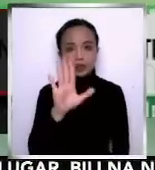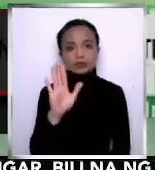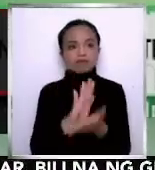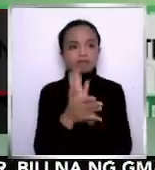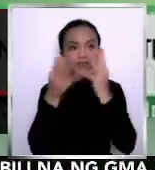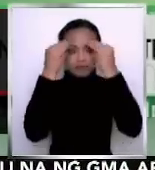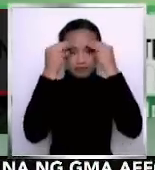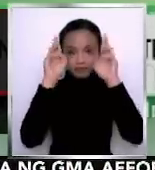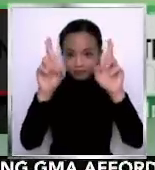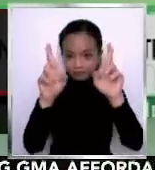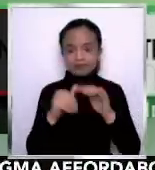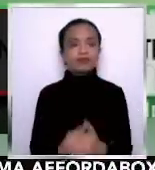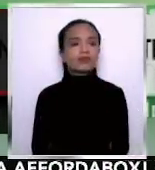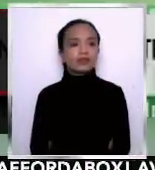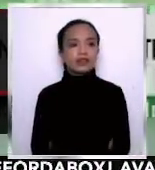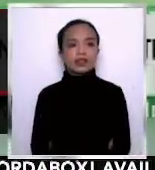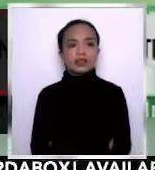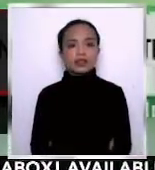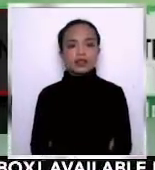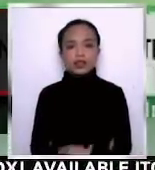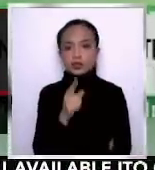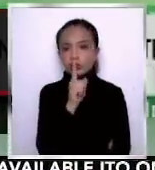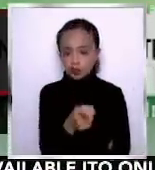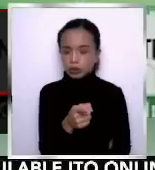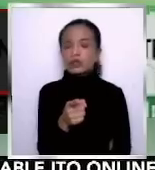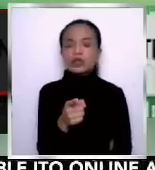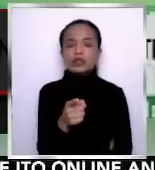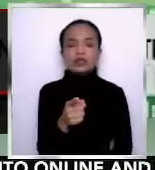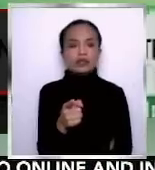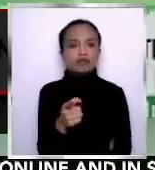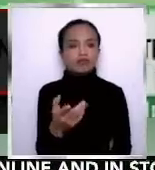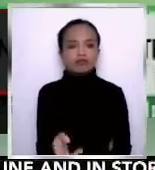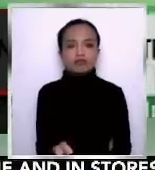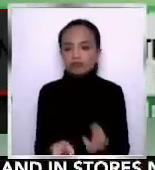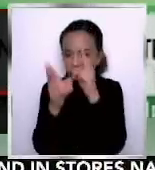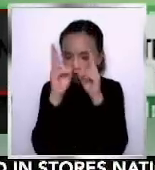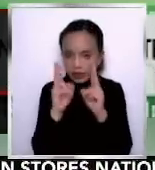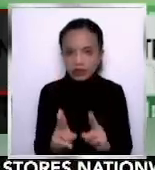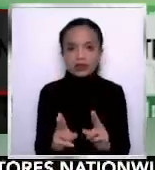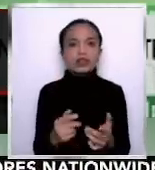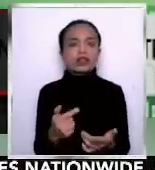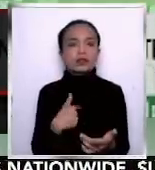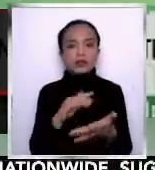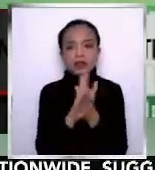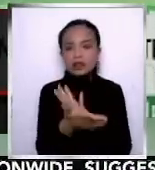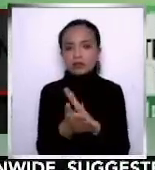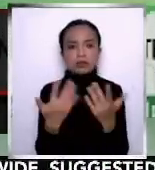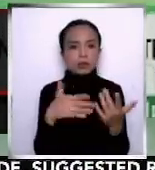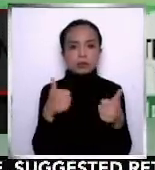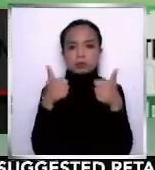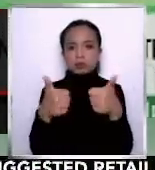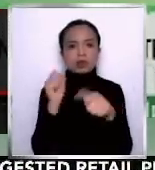fact, it was truly an honor na inyo akong gipili to be the top performing mayor during